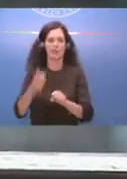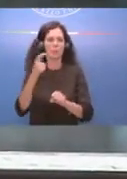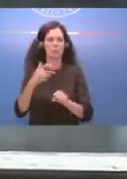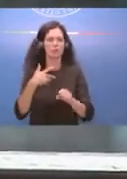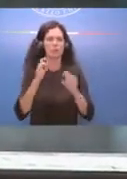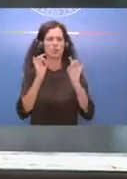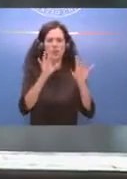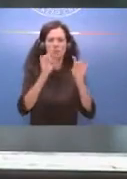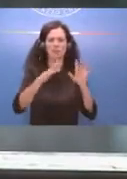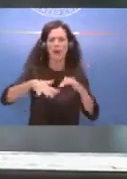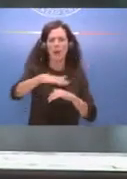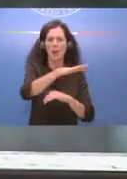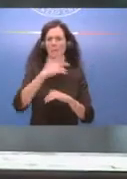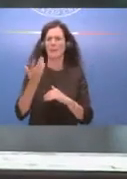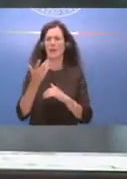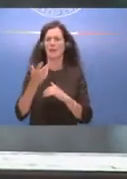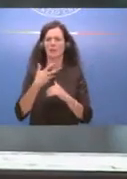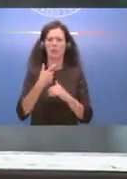and